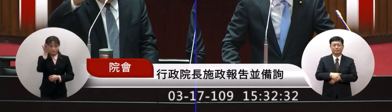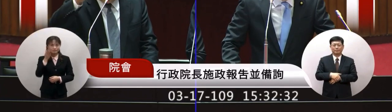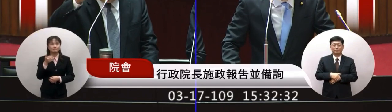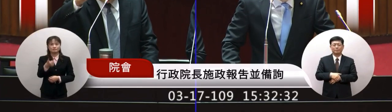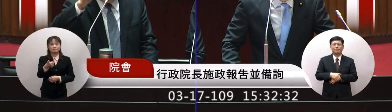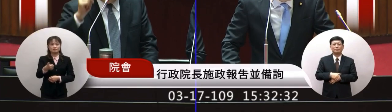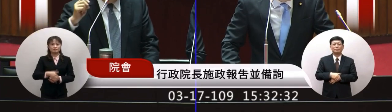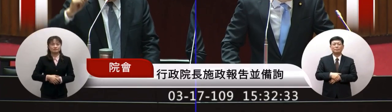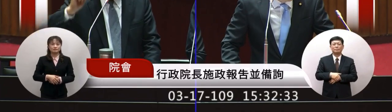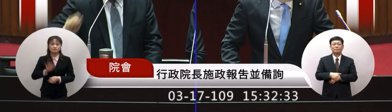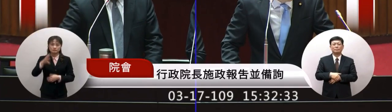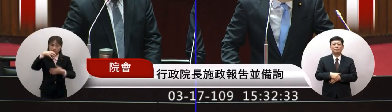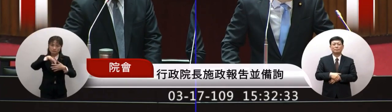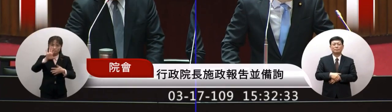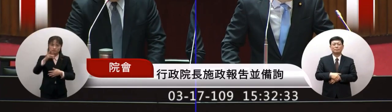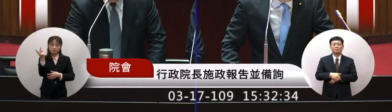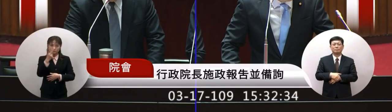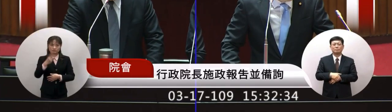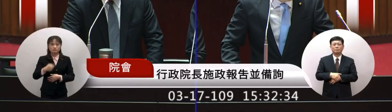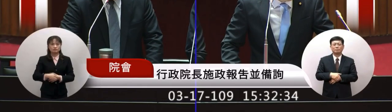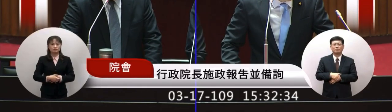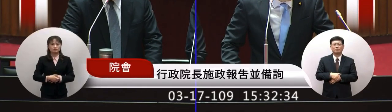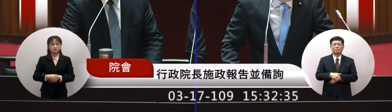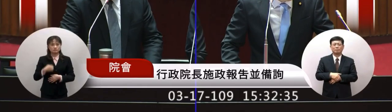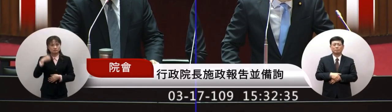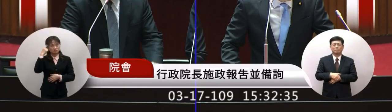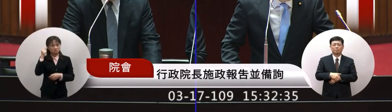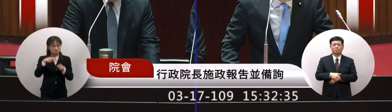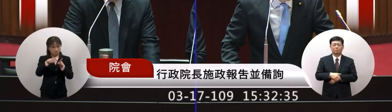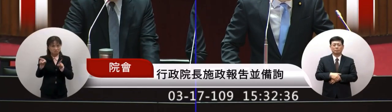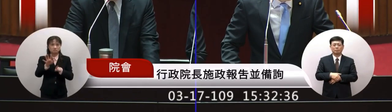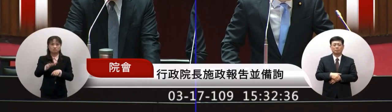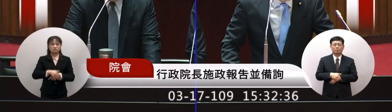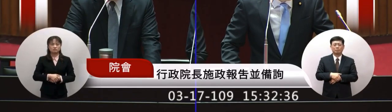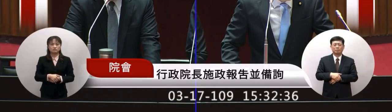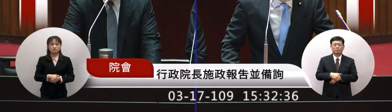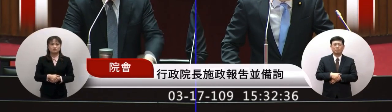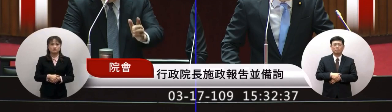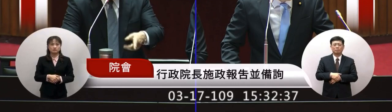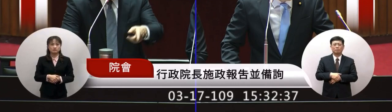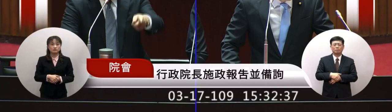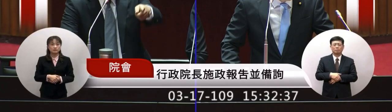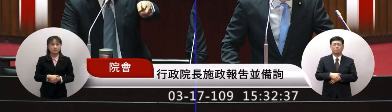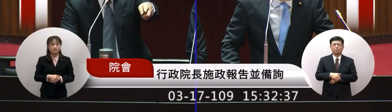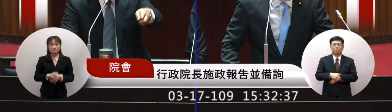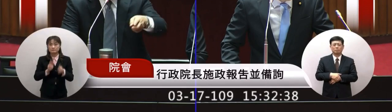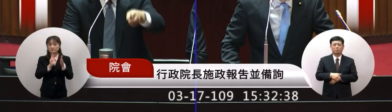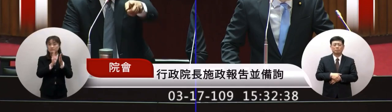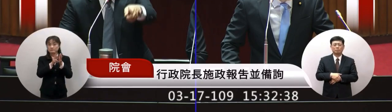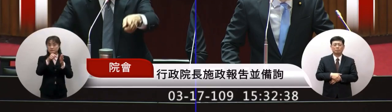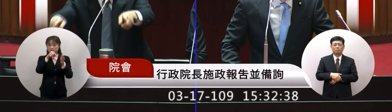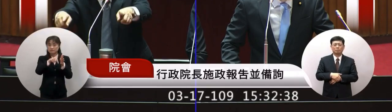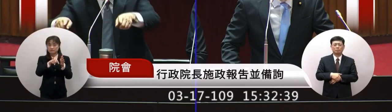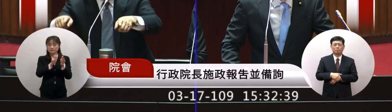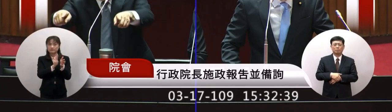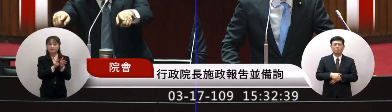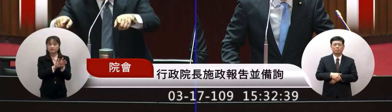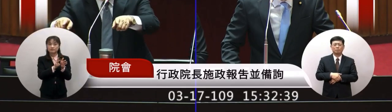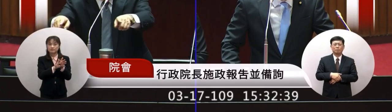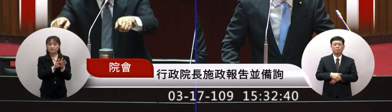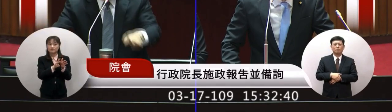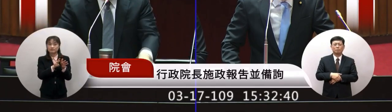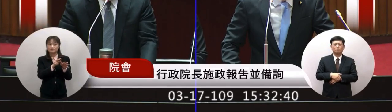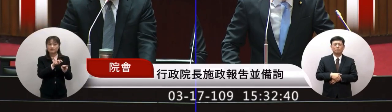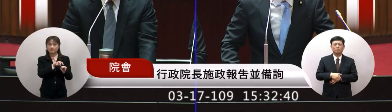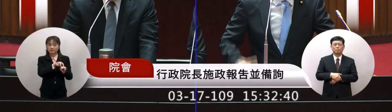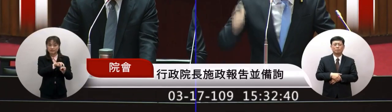过内面有两点哦，讲一个较离经意、走精气。这铁基路是基的。迄叫